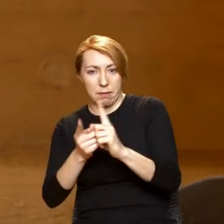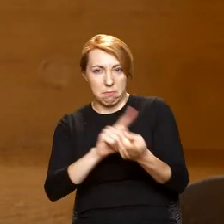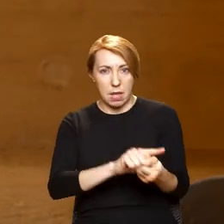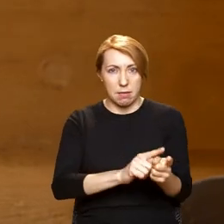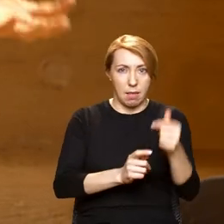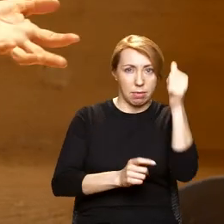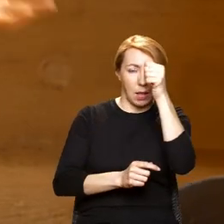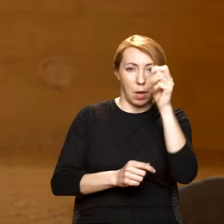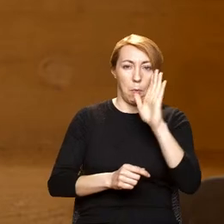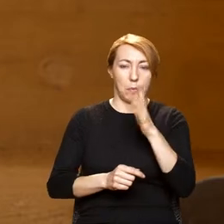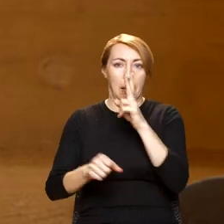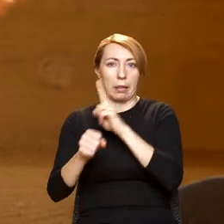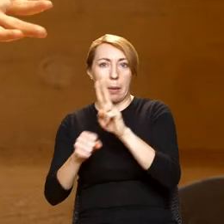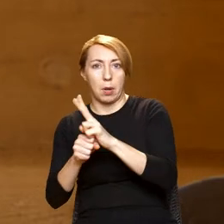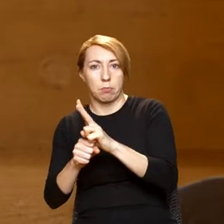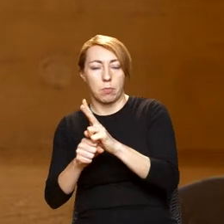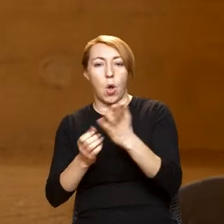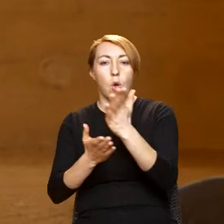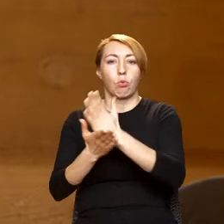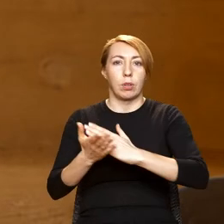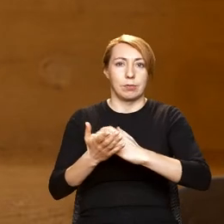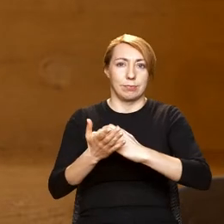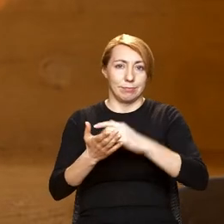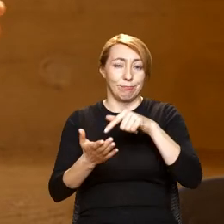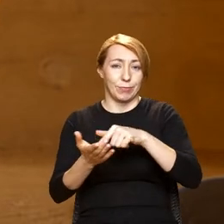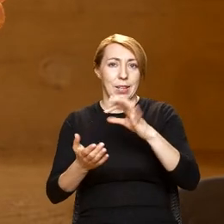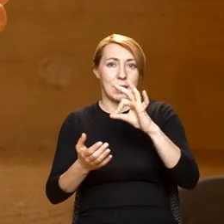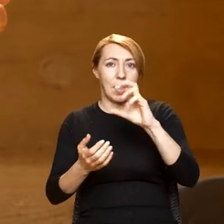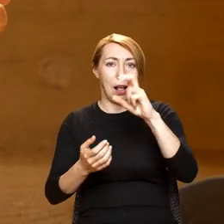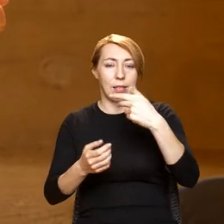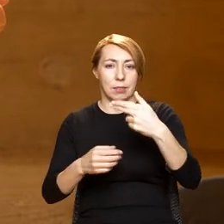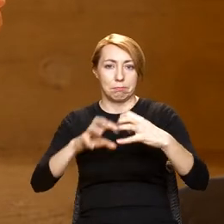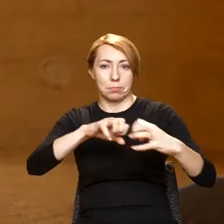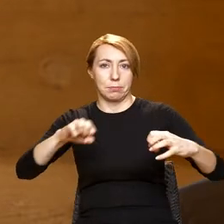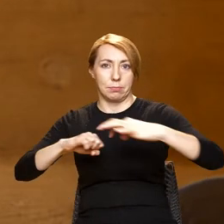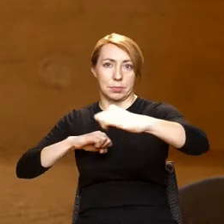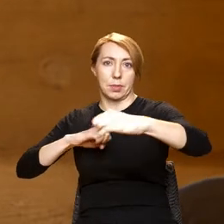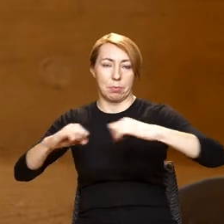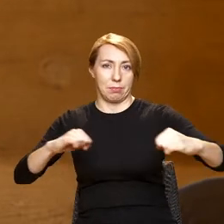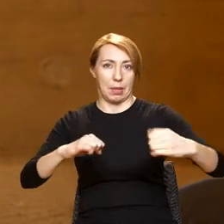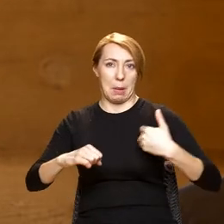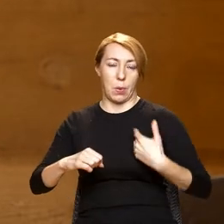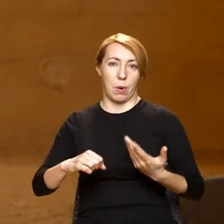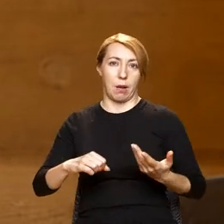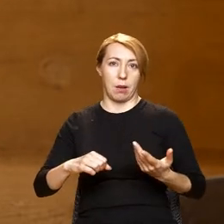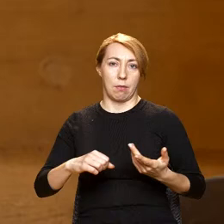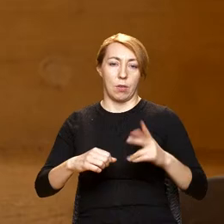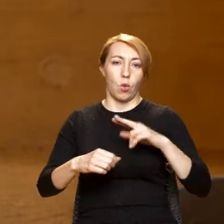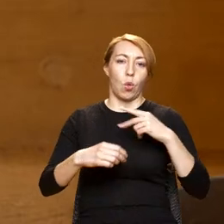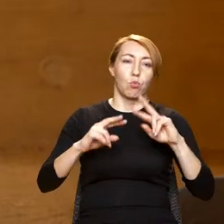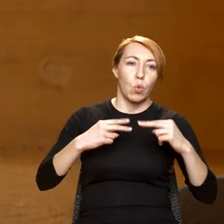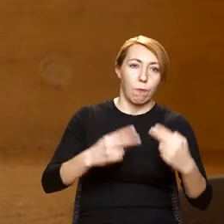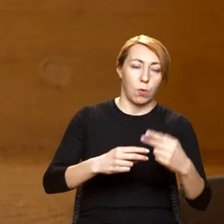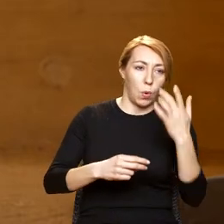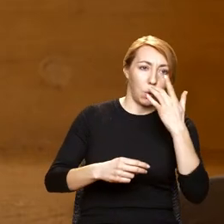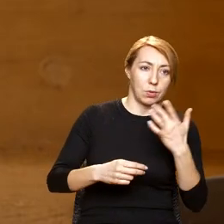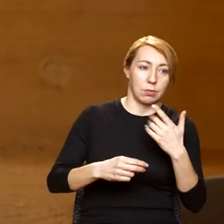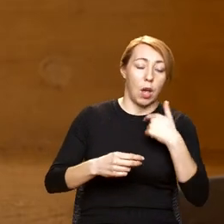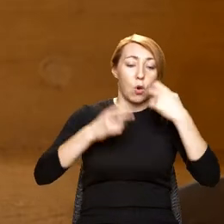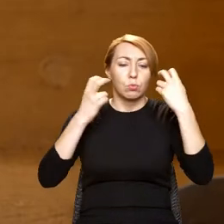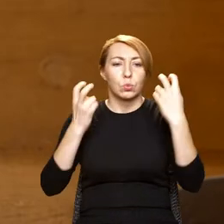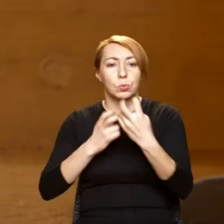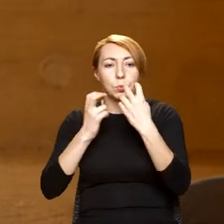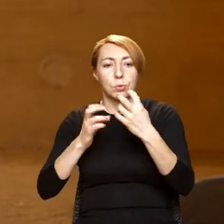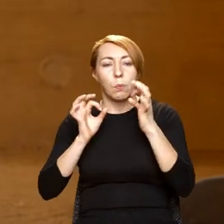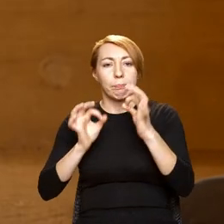no bo część Sachalina przechodziła z rąk do rąk, i potem znowu rosyjskie. Wyszukiwanie tego zajęło mi bardzo dużo czasu i